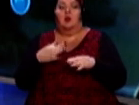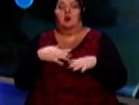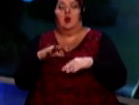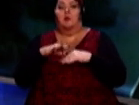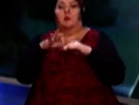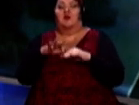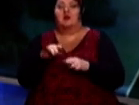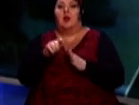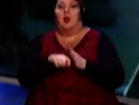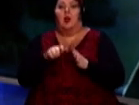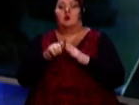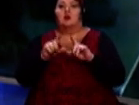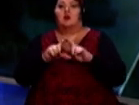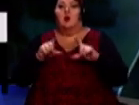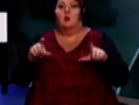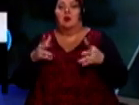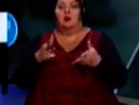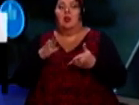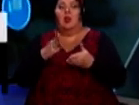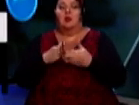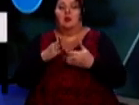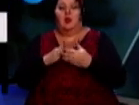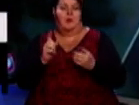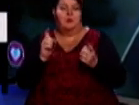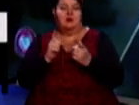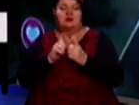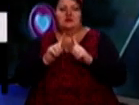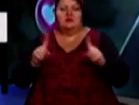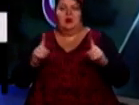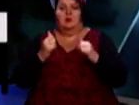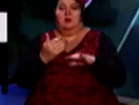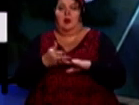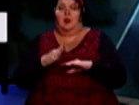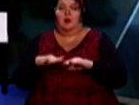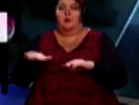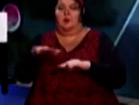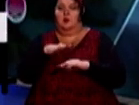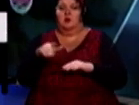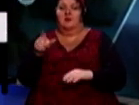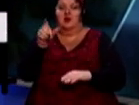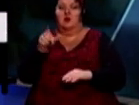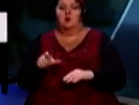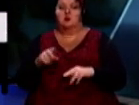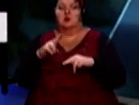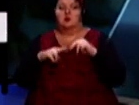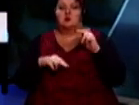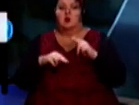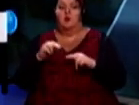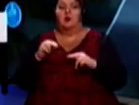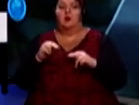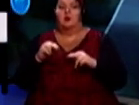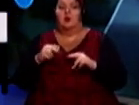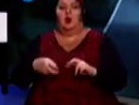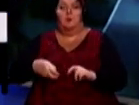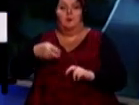проведено аудит об'єкту, який є прецедентним для Полтави взагалі. Людина зробила